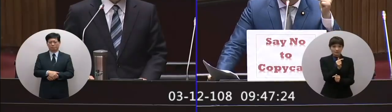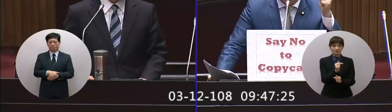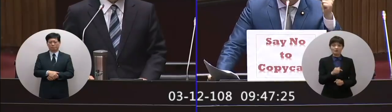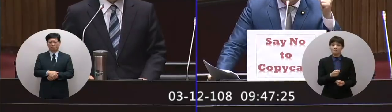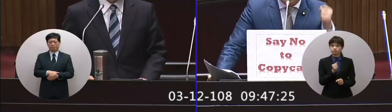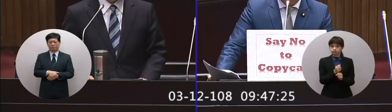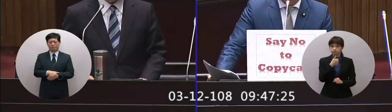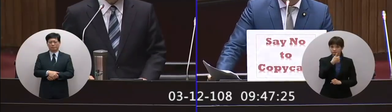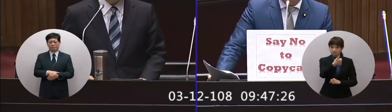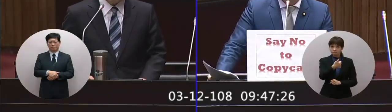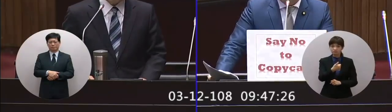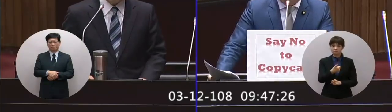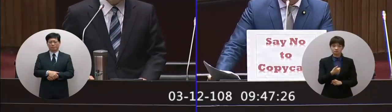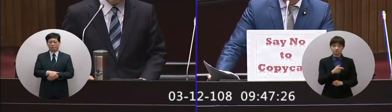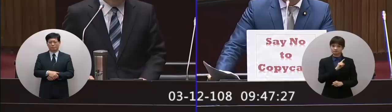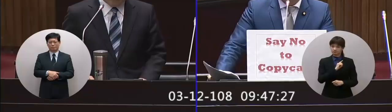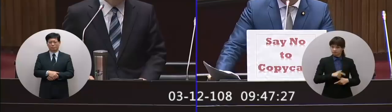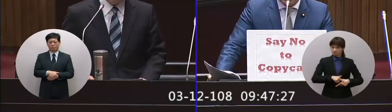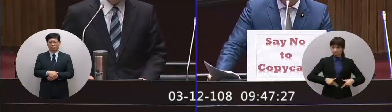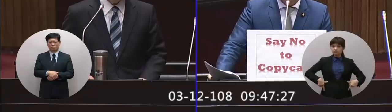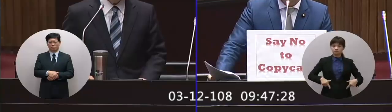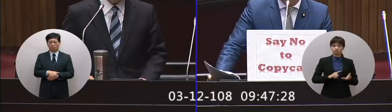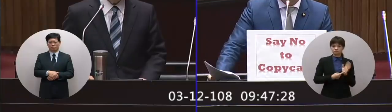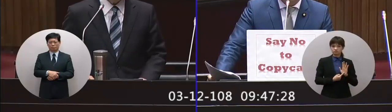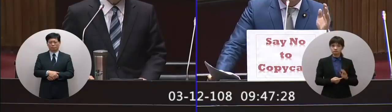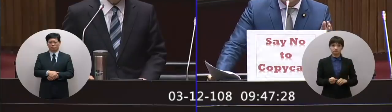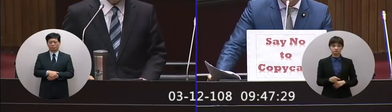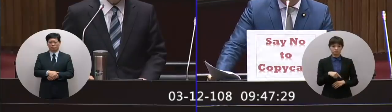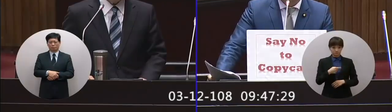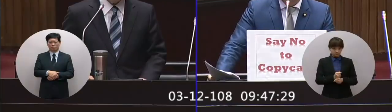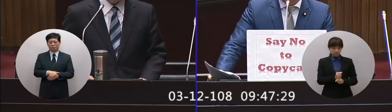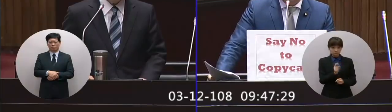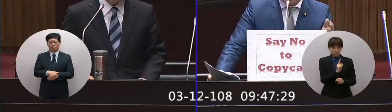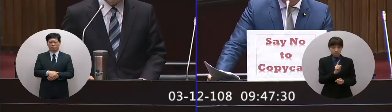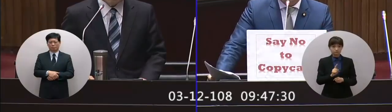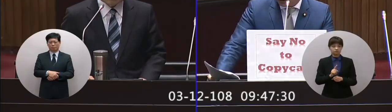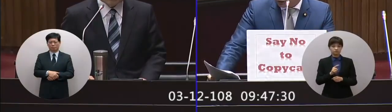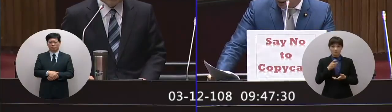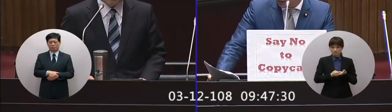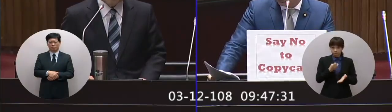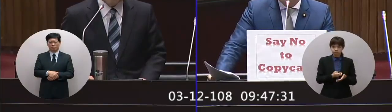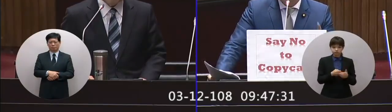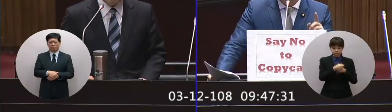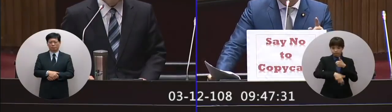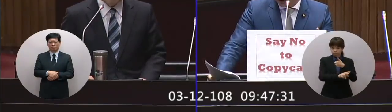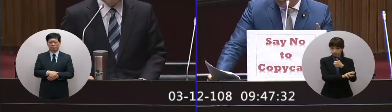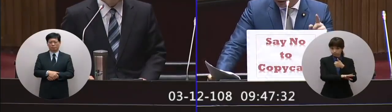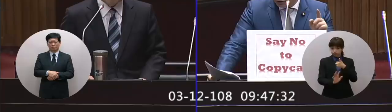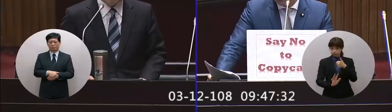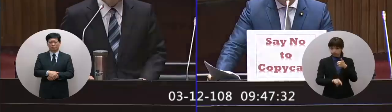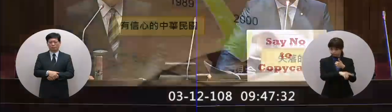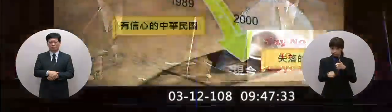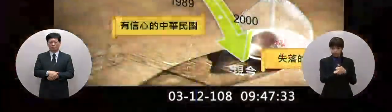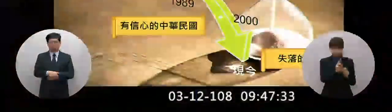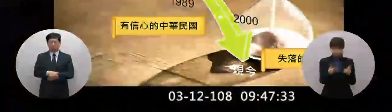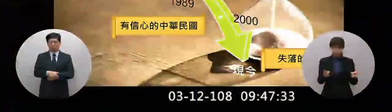鱼，你要真的拿出你的魄力哈。下面人来做什么，你要用最严格的这个态度去要求他们，政府呢